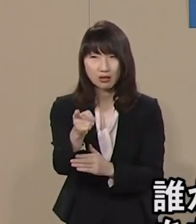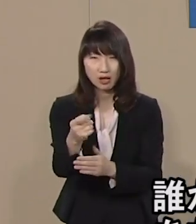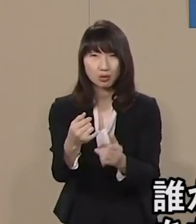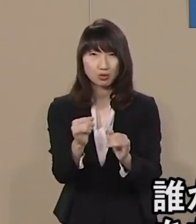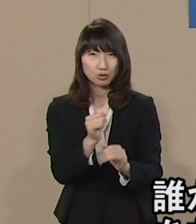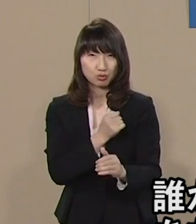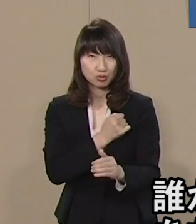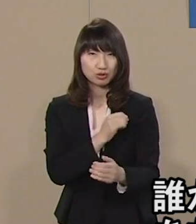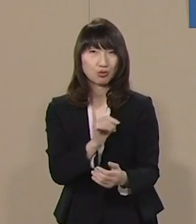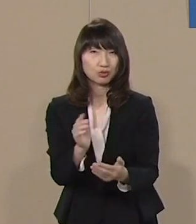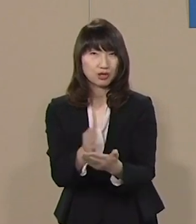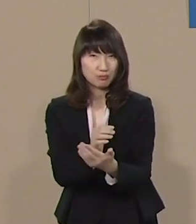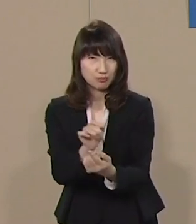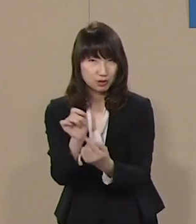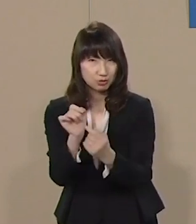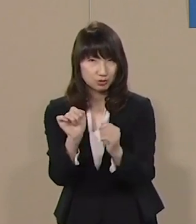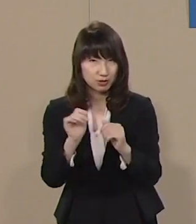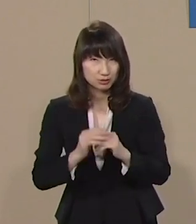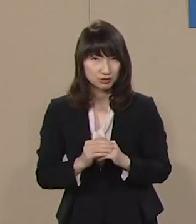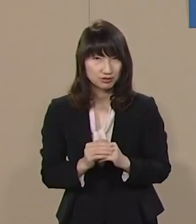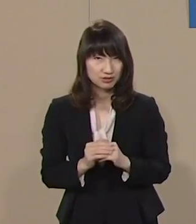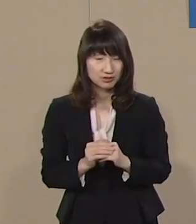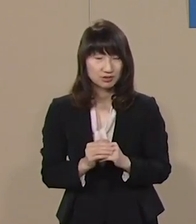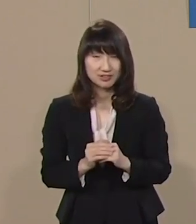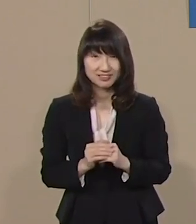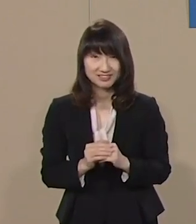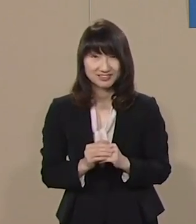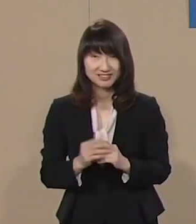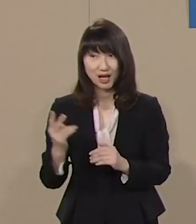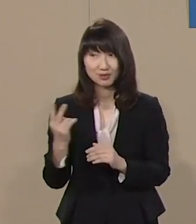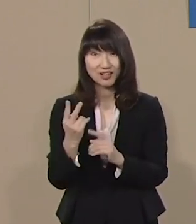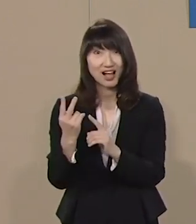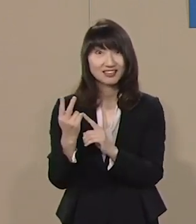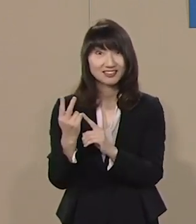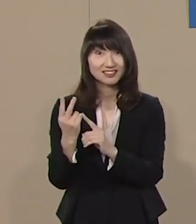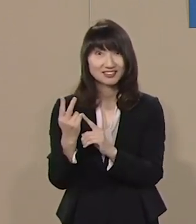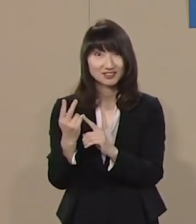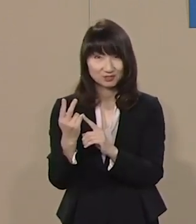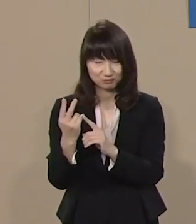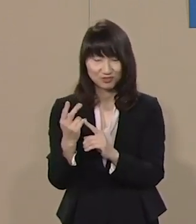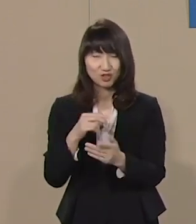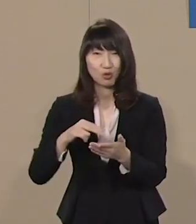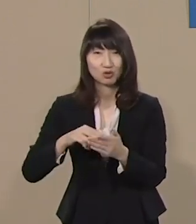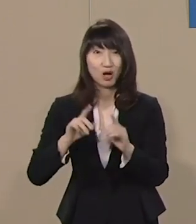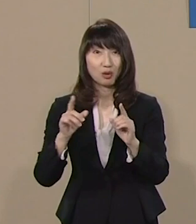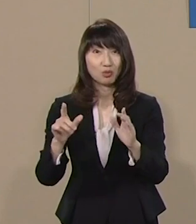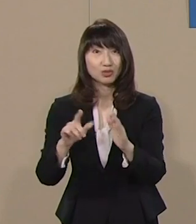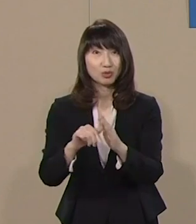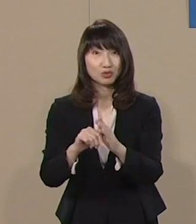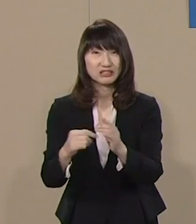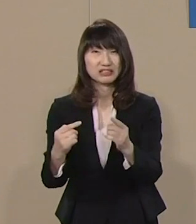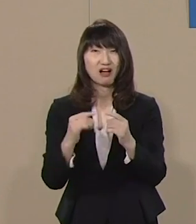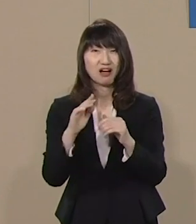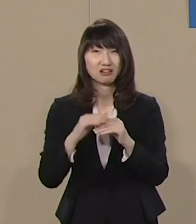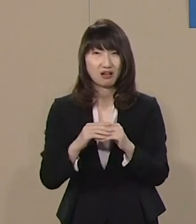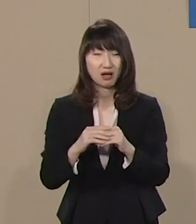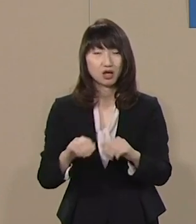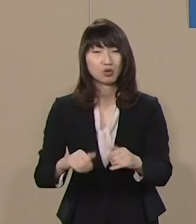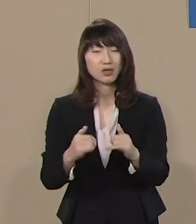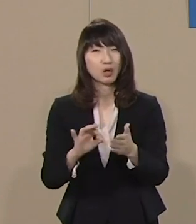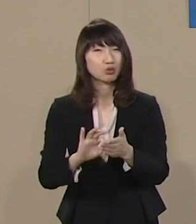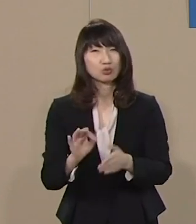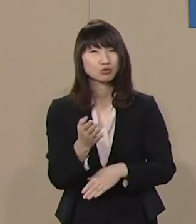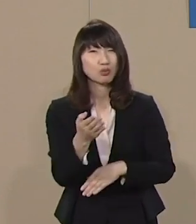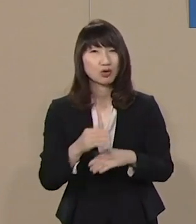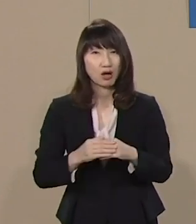選別することになるさて2人の立候補者へ発表した際にこんな声が届きました障害者を利用